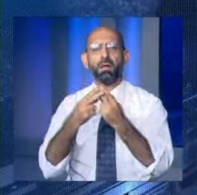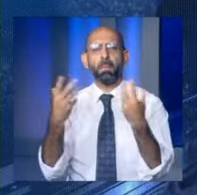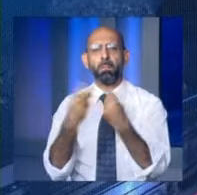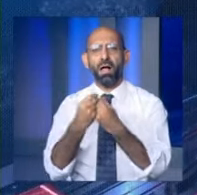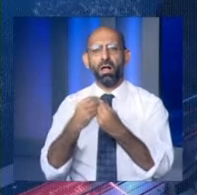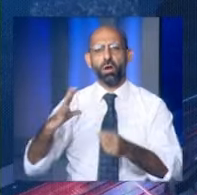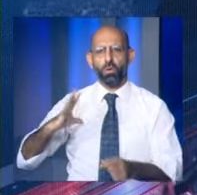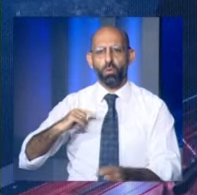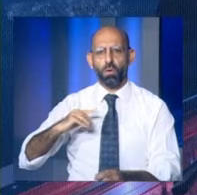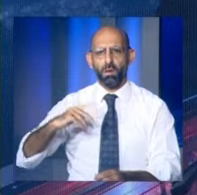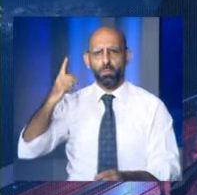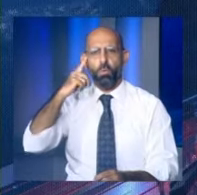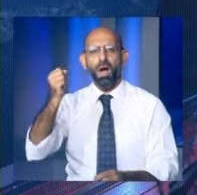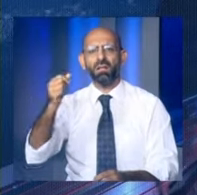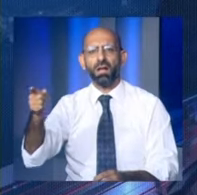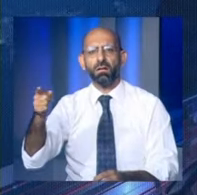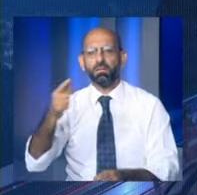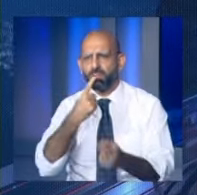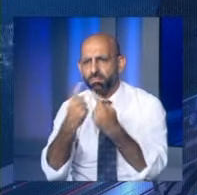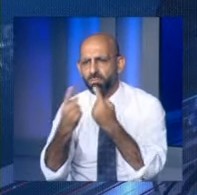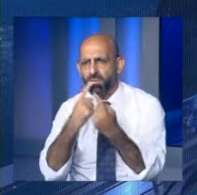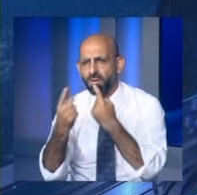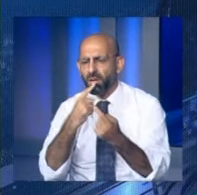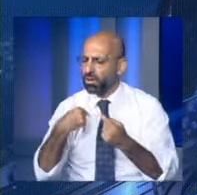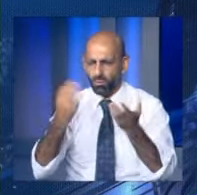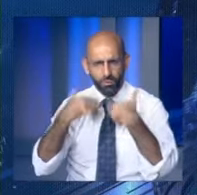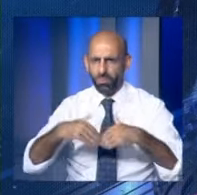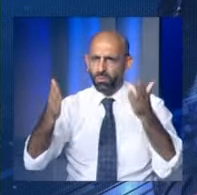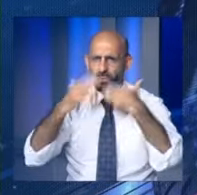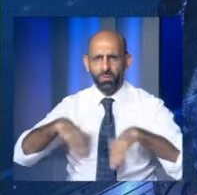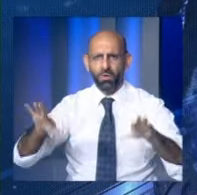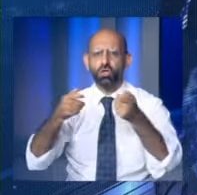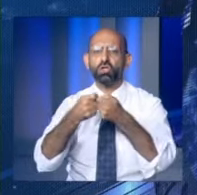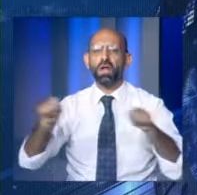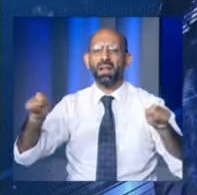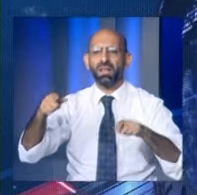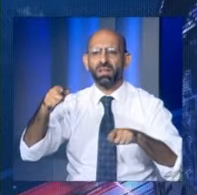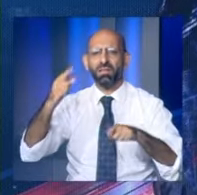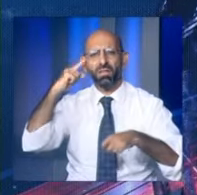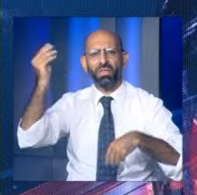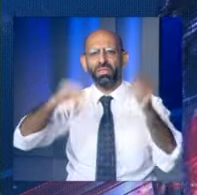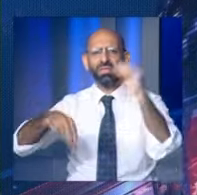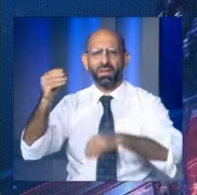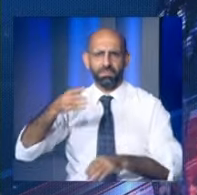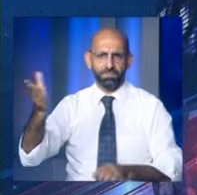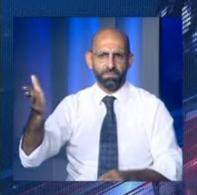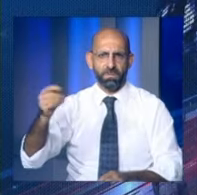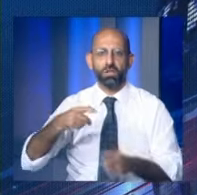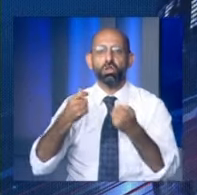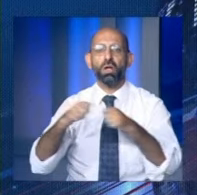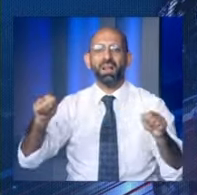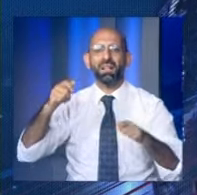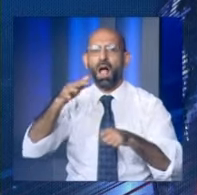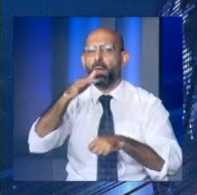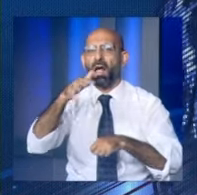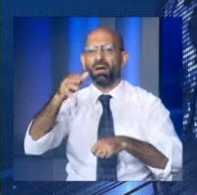نسبتها إلى دولة الرئيس خلال اجتماعه مع وفد من نواب المعارضة غير دقيق على الإطلاق، فاقتضى التوضيح. وكانت